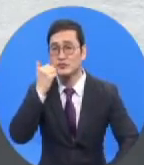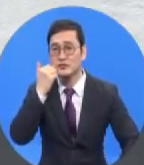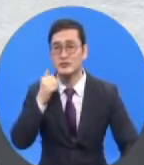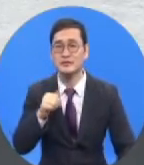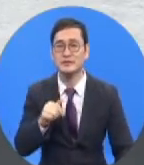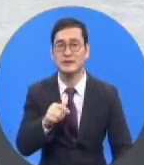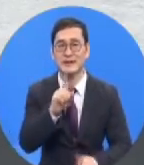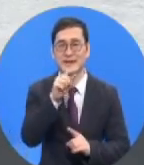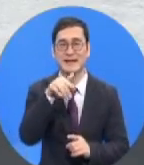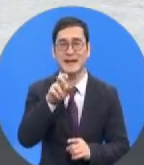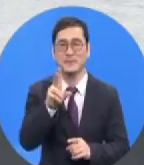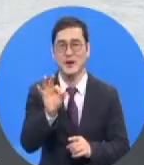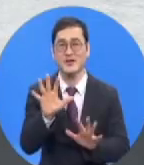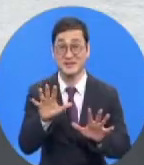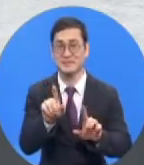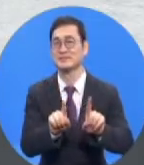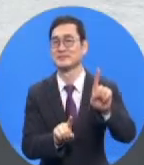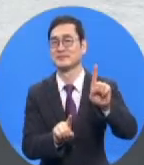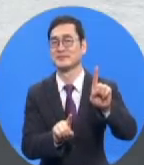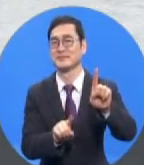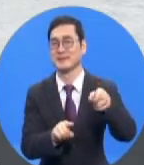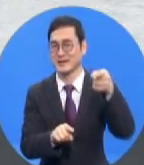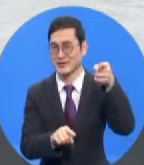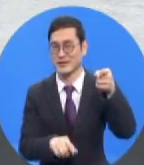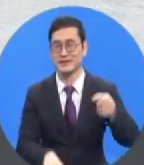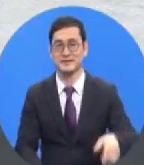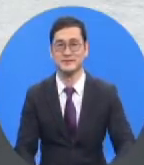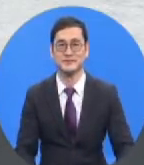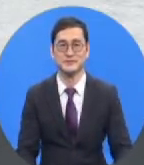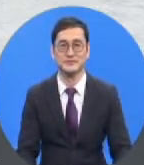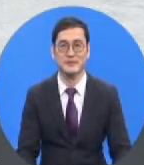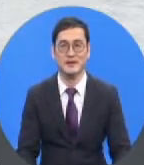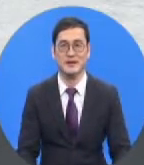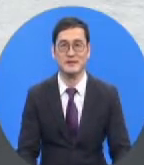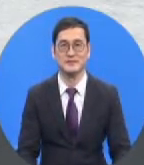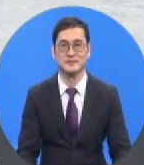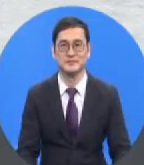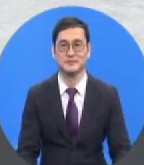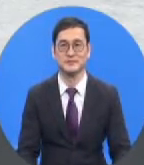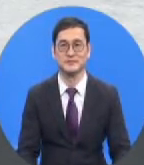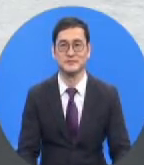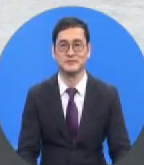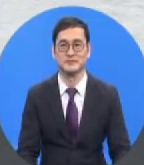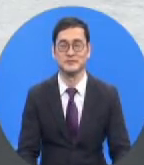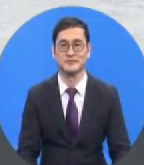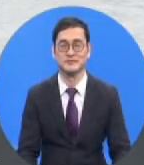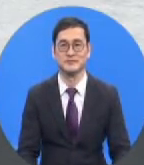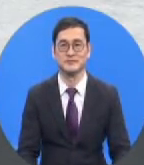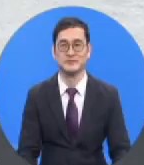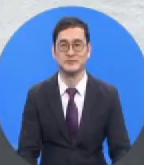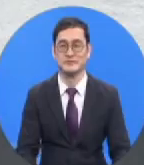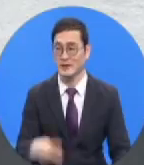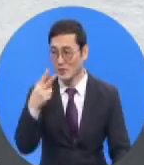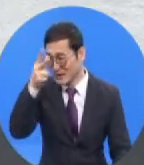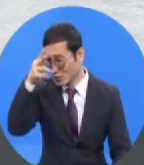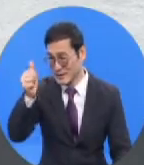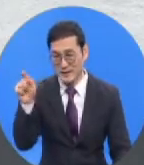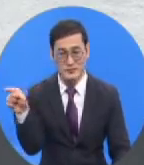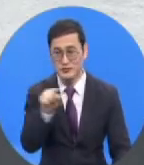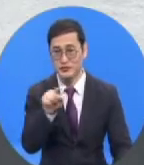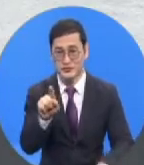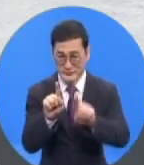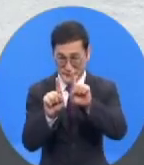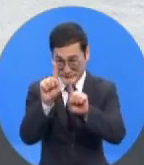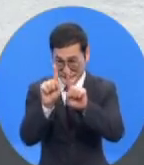것 같아요. 그러니까 물론 오차범위 내에서 움직임이긴 하지만 지금 엎치락뒤치락하고 조사마다 조금씩 또 다르고 그런 것